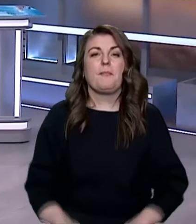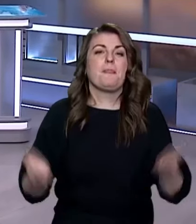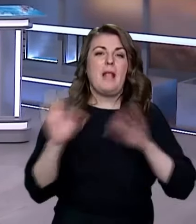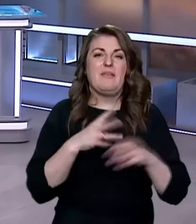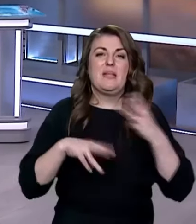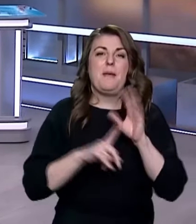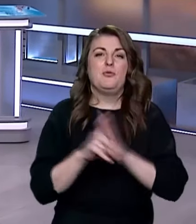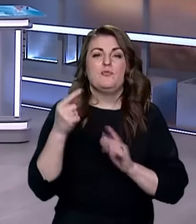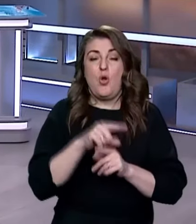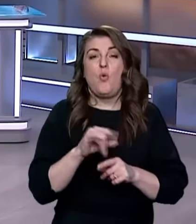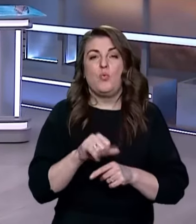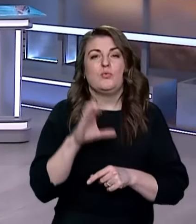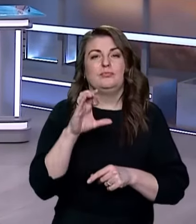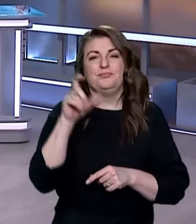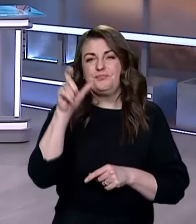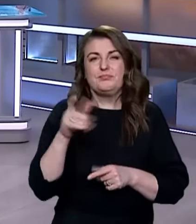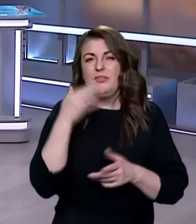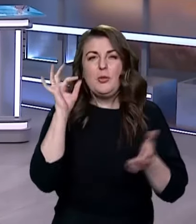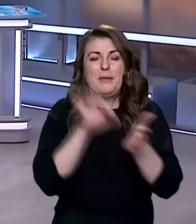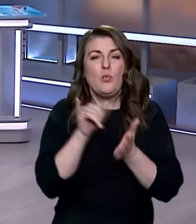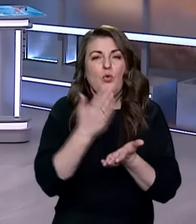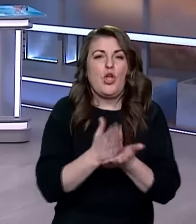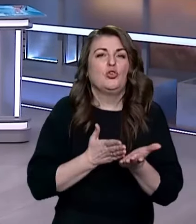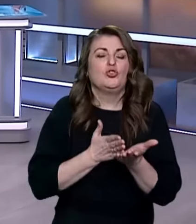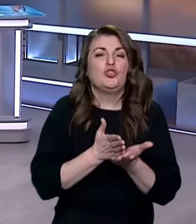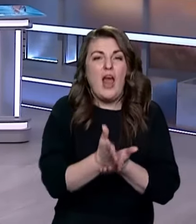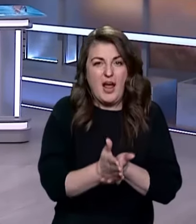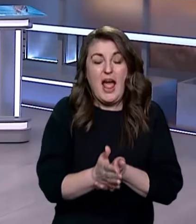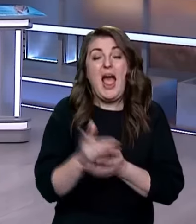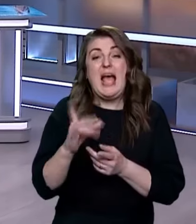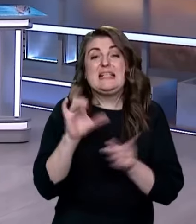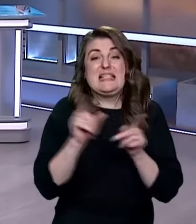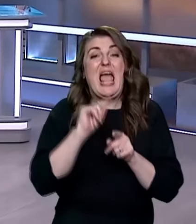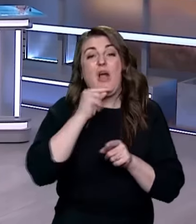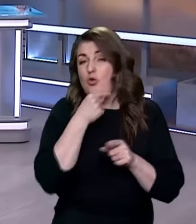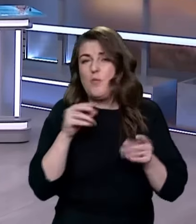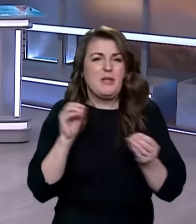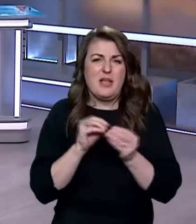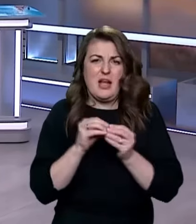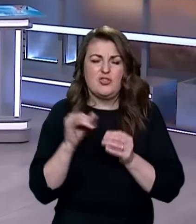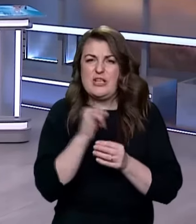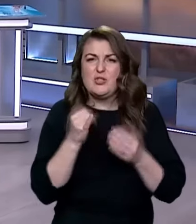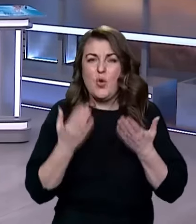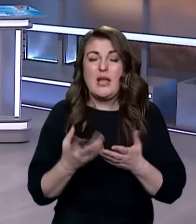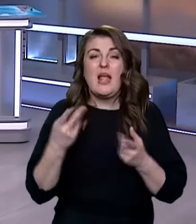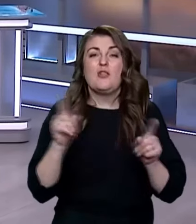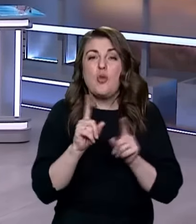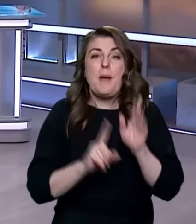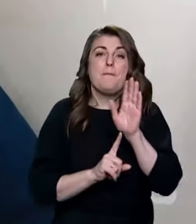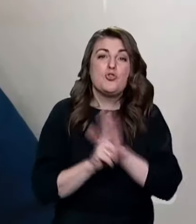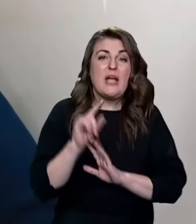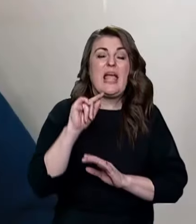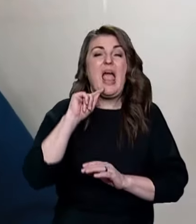Давайте ми почнемо з того, що у самурая нема мети, у нього є шлях. От саме з економією така сама історія. Для того, щоб